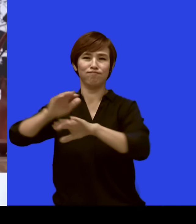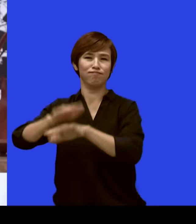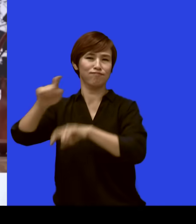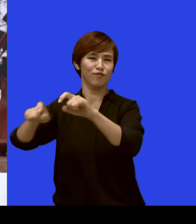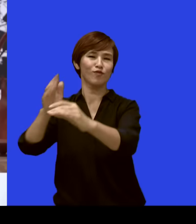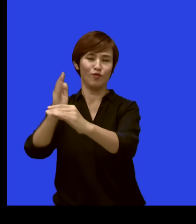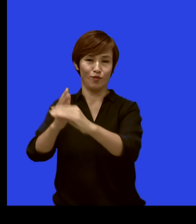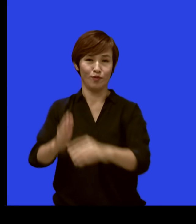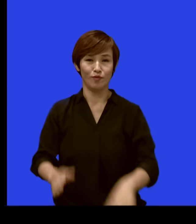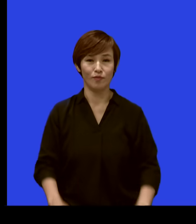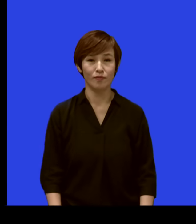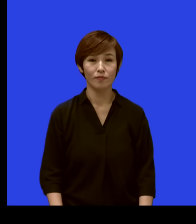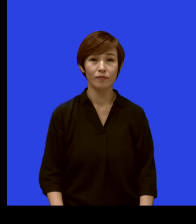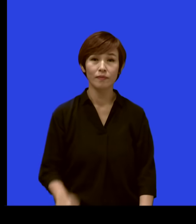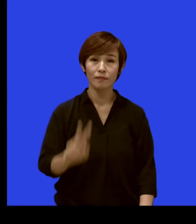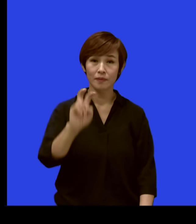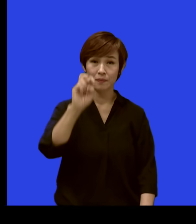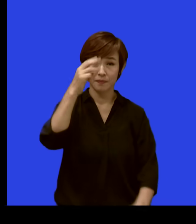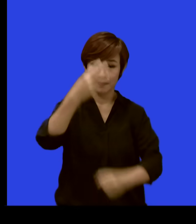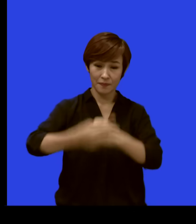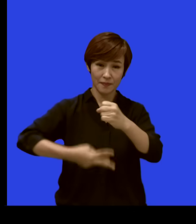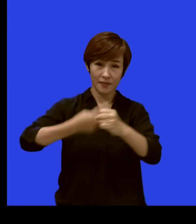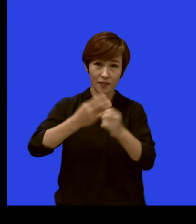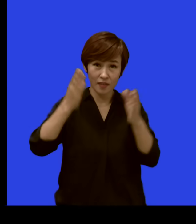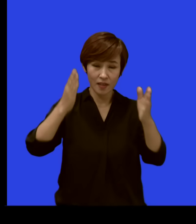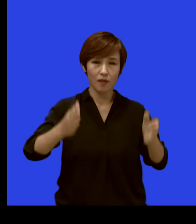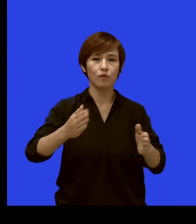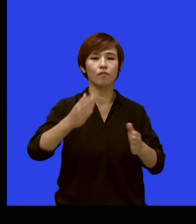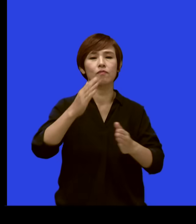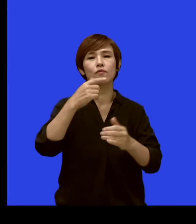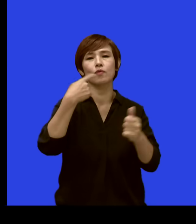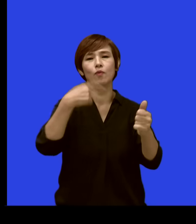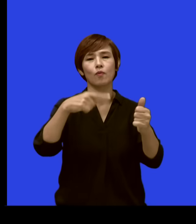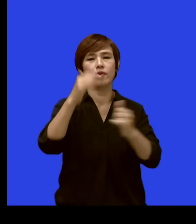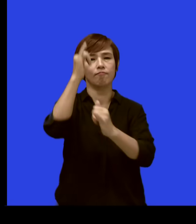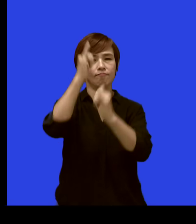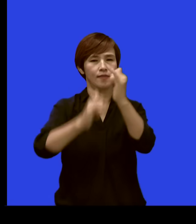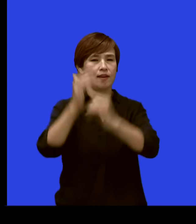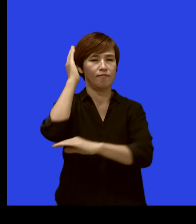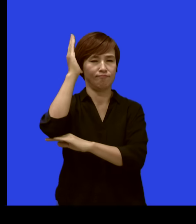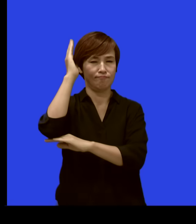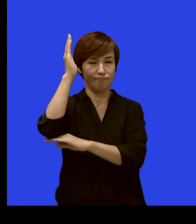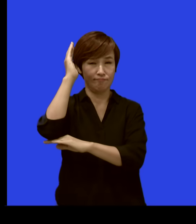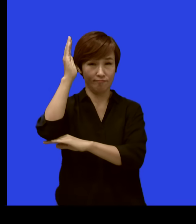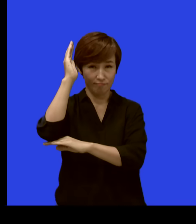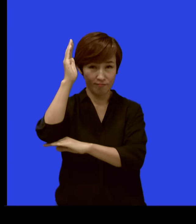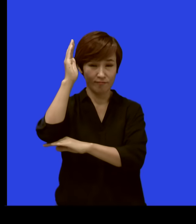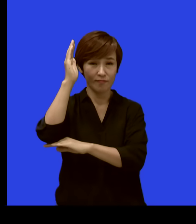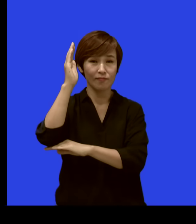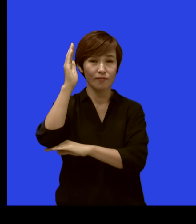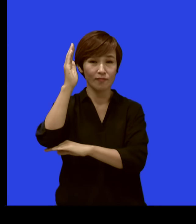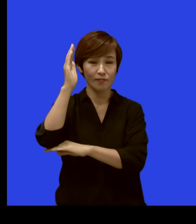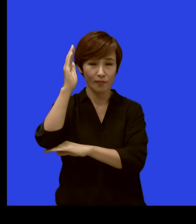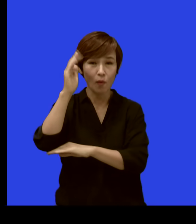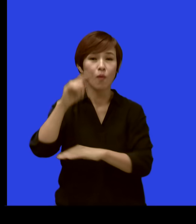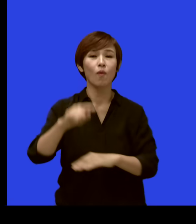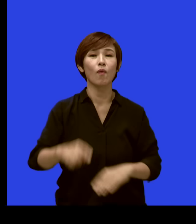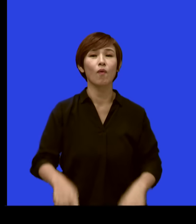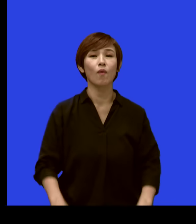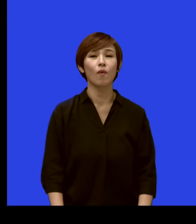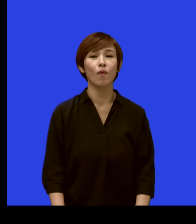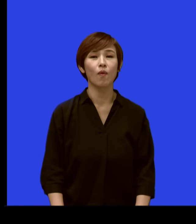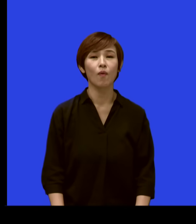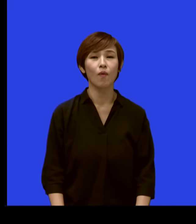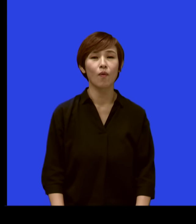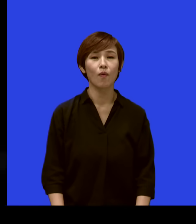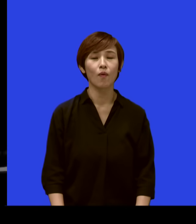23년간 교회사를 강의하면서 주로 한국 교회 이야기를 많이 하셔서 아마 결과. 이분의 개인 간증은 오늘 처음 들으시는 분들이 많으실 것